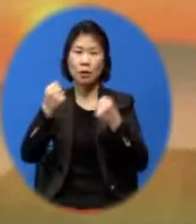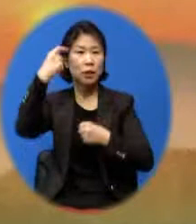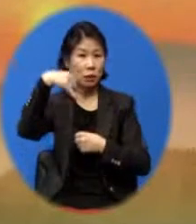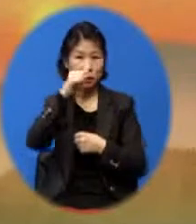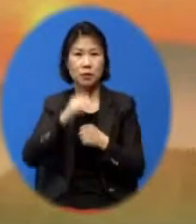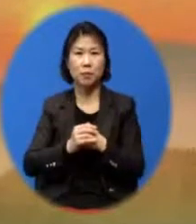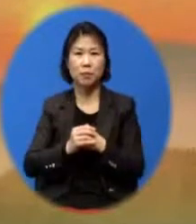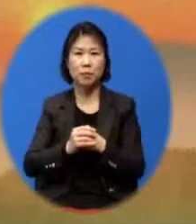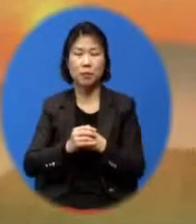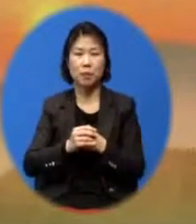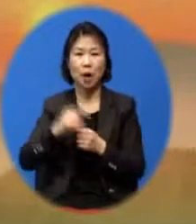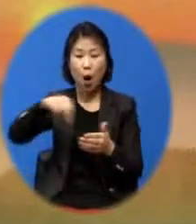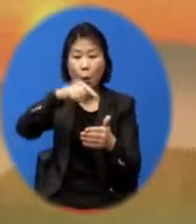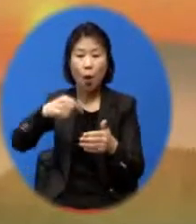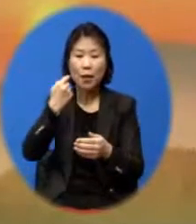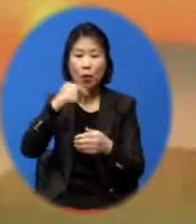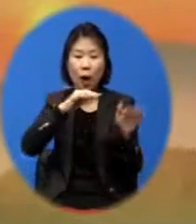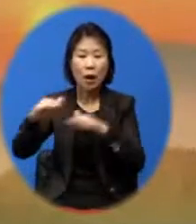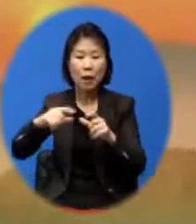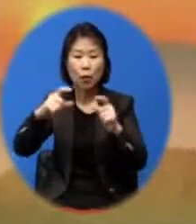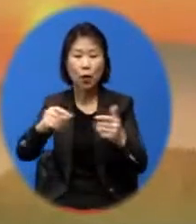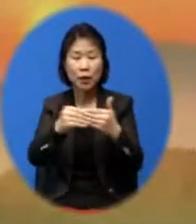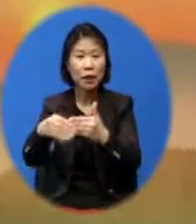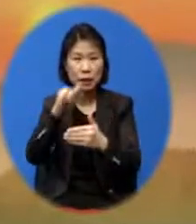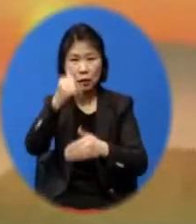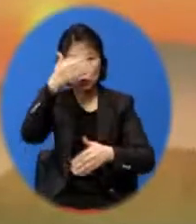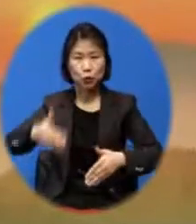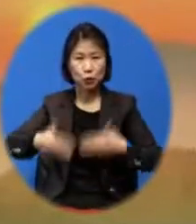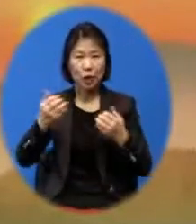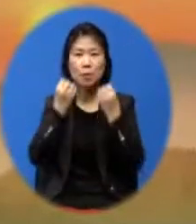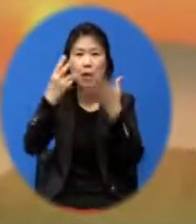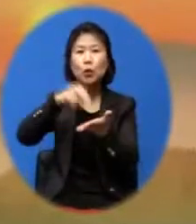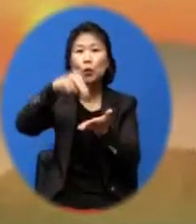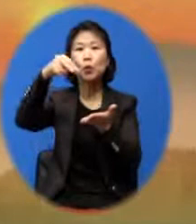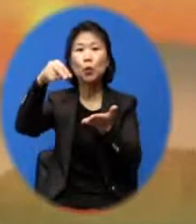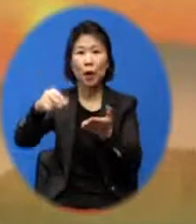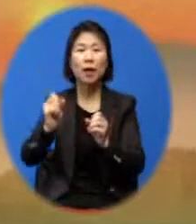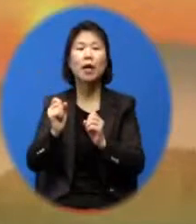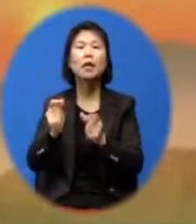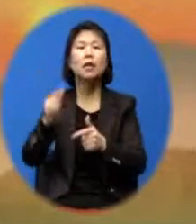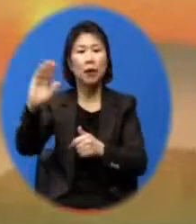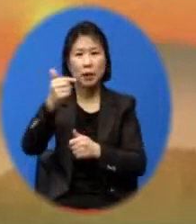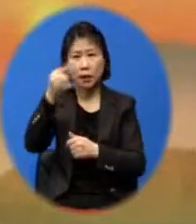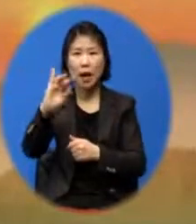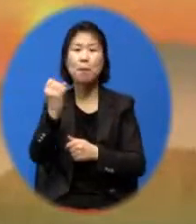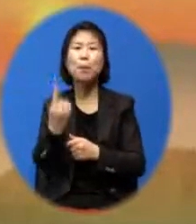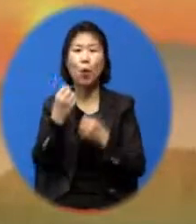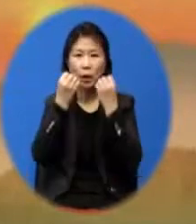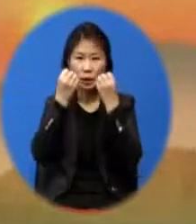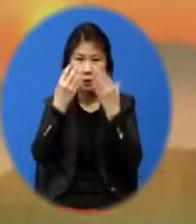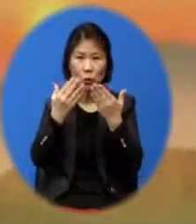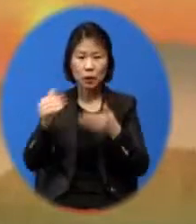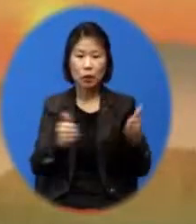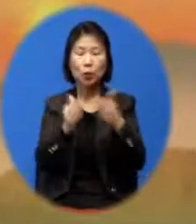있었습니다. 환황해권 시대를 이끌며 충청남도의 새로운 도약예정기를 마련할 내포신도시